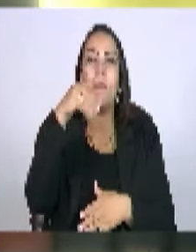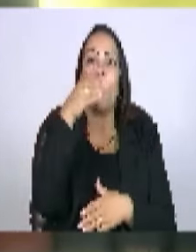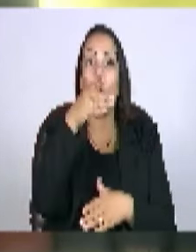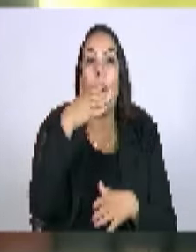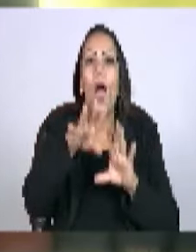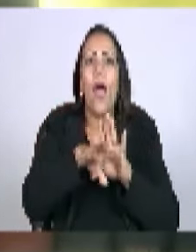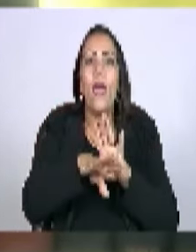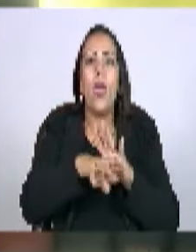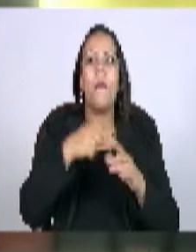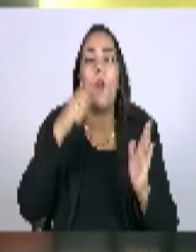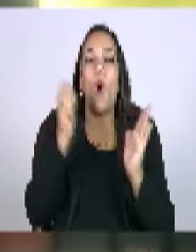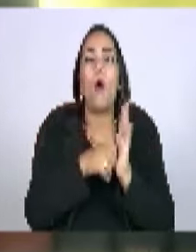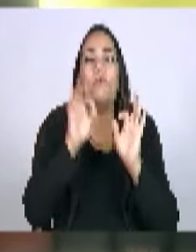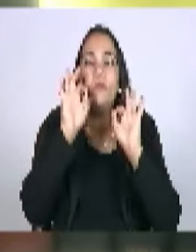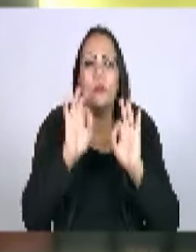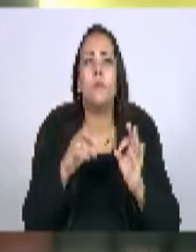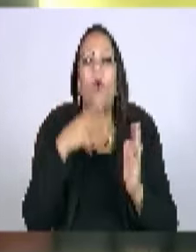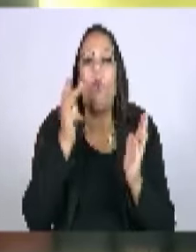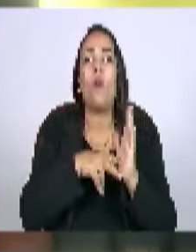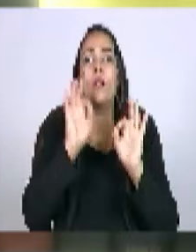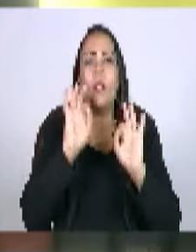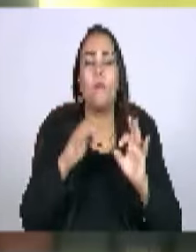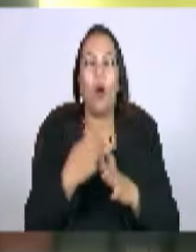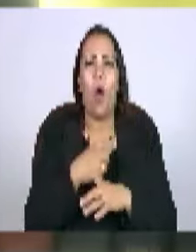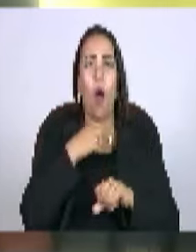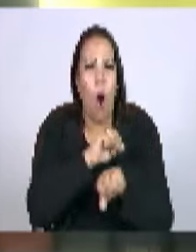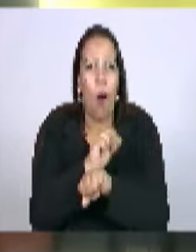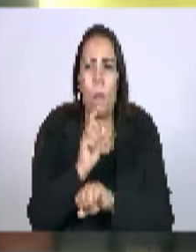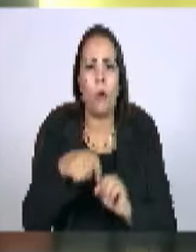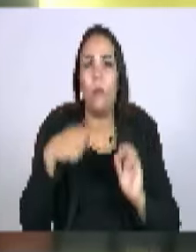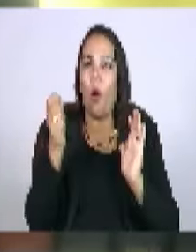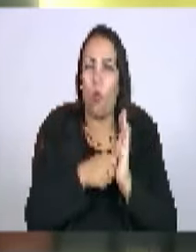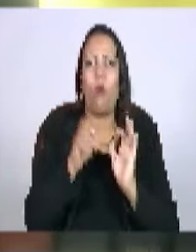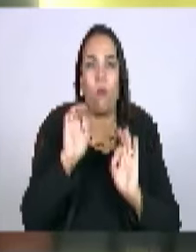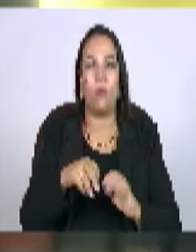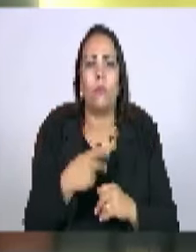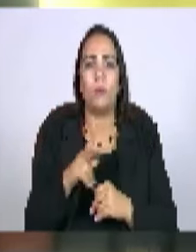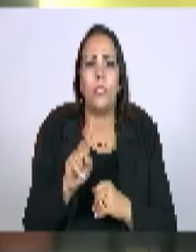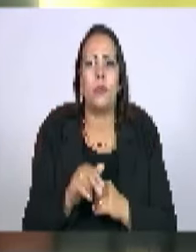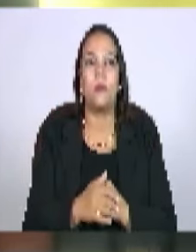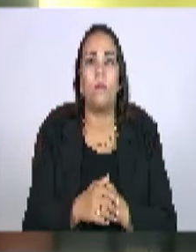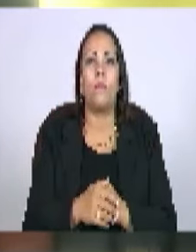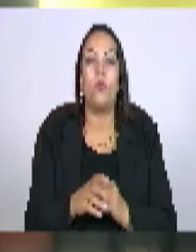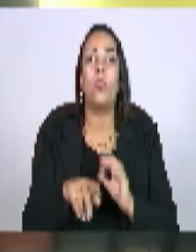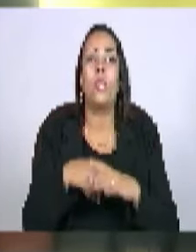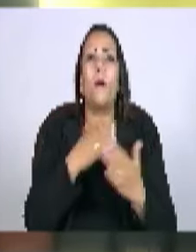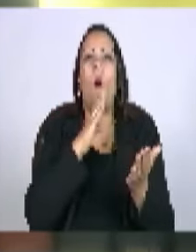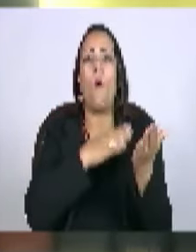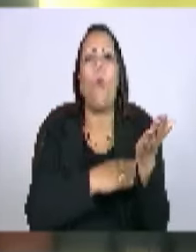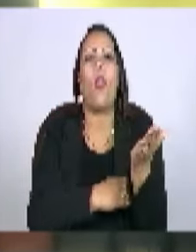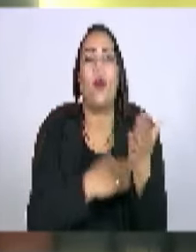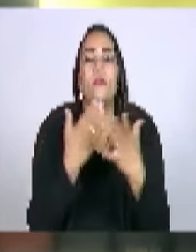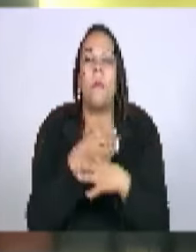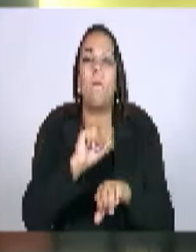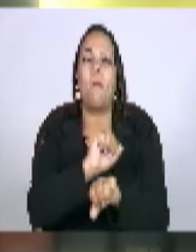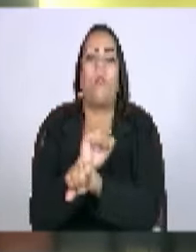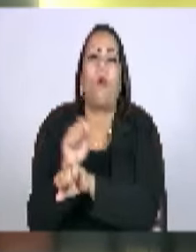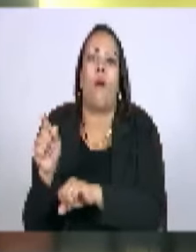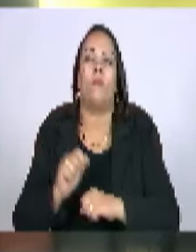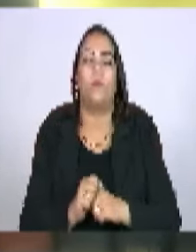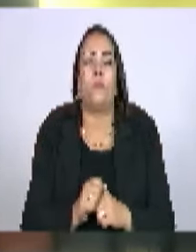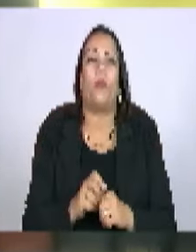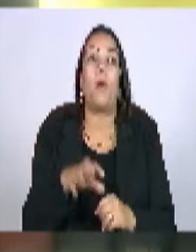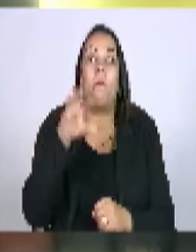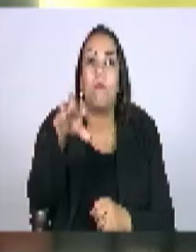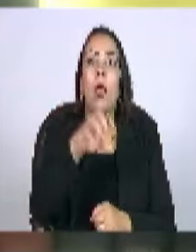الحكم فورا او القرار فورا مش حكم ولا حاجه ده قرار مذكره الاعتقال دي بعض الدول قالت